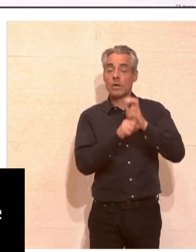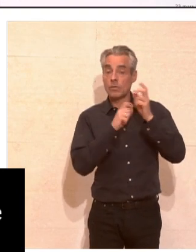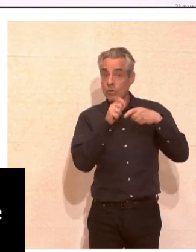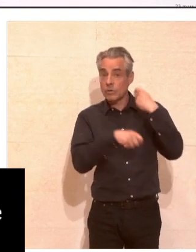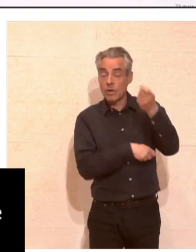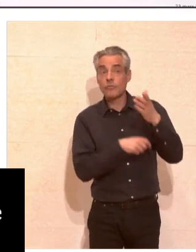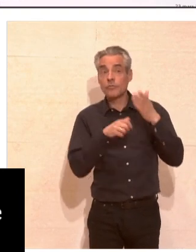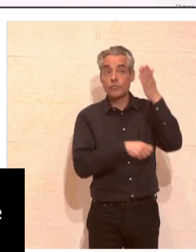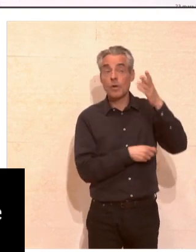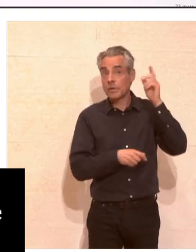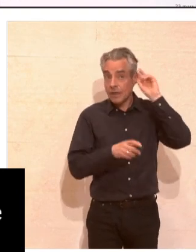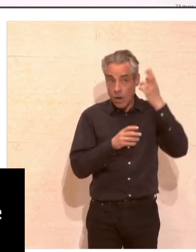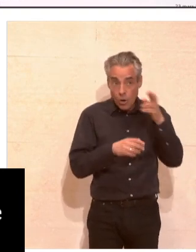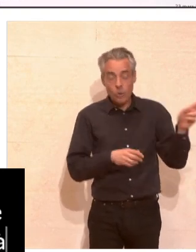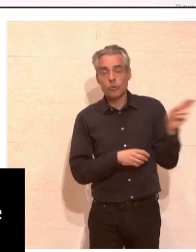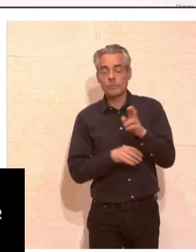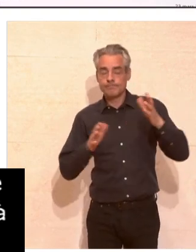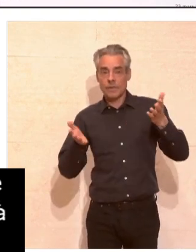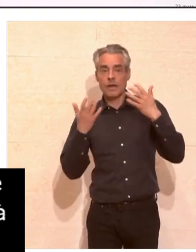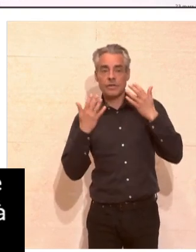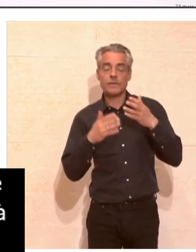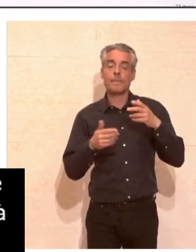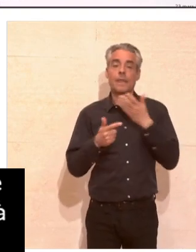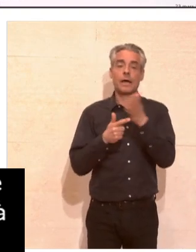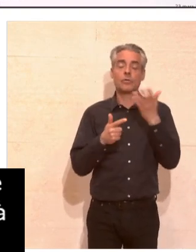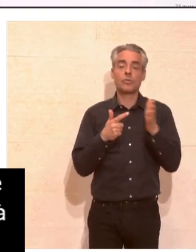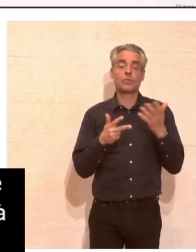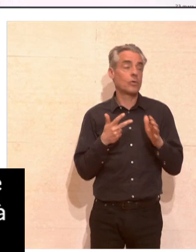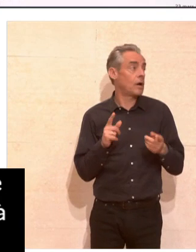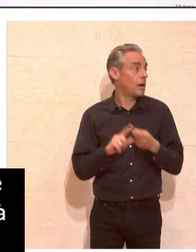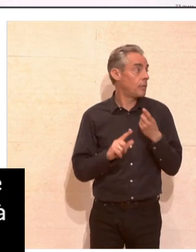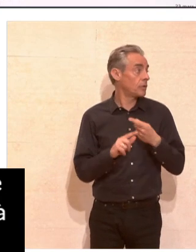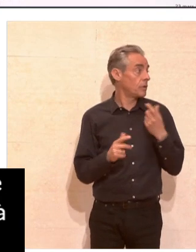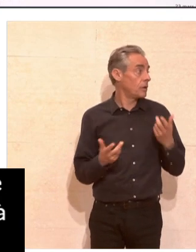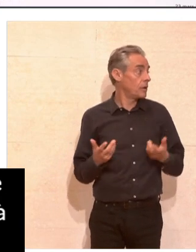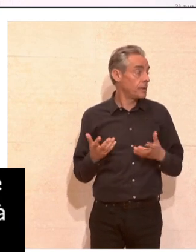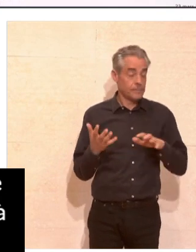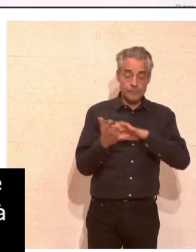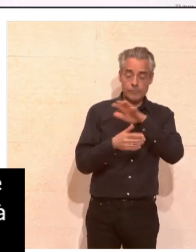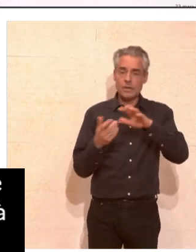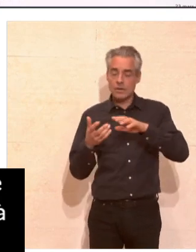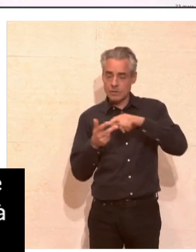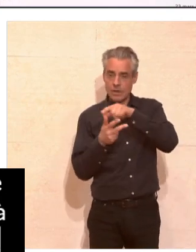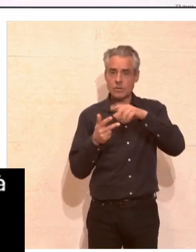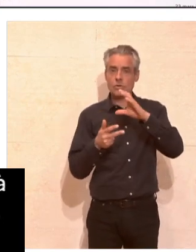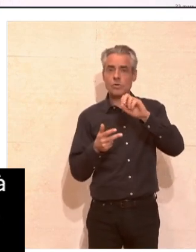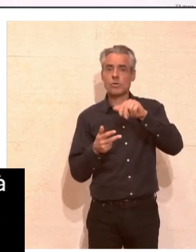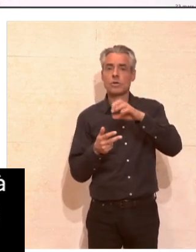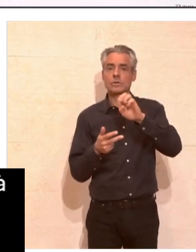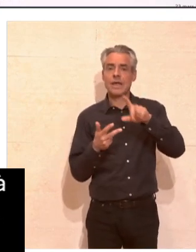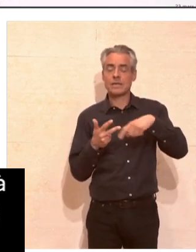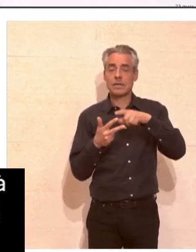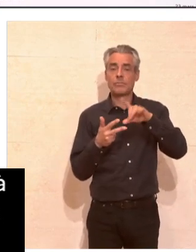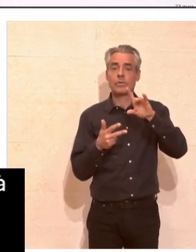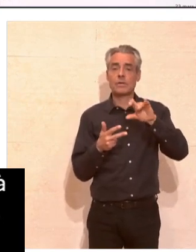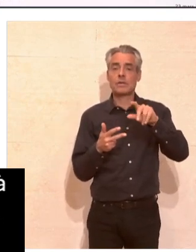futur, on aura besoin, on va pouvoir la récupérer. Donc il y a ces trois dimensions qui sont importantes. Et donc c'est un dialogue entre le cortex et ce